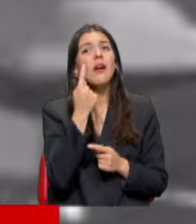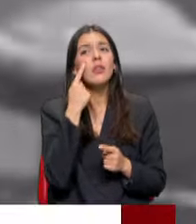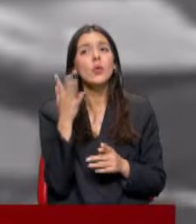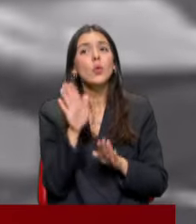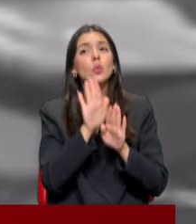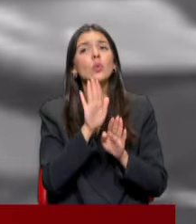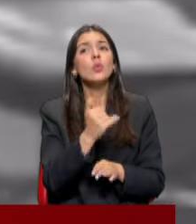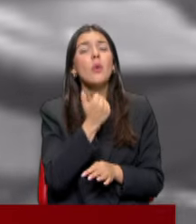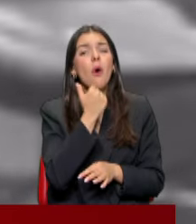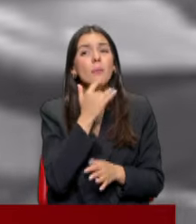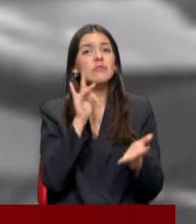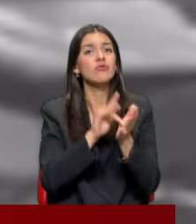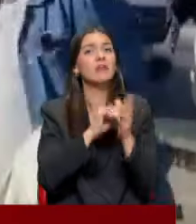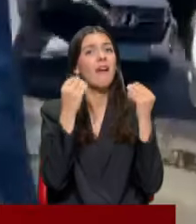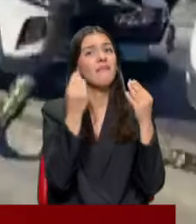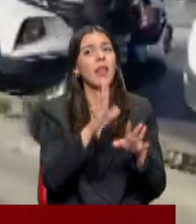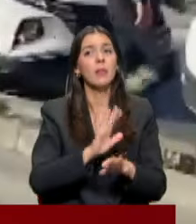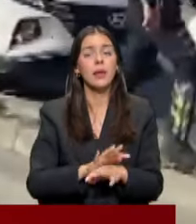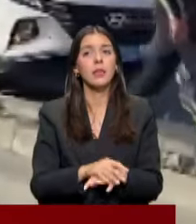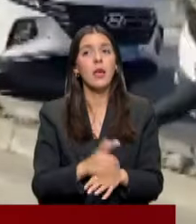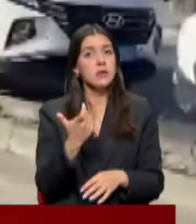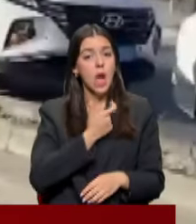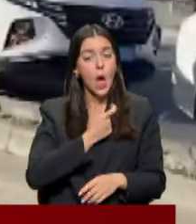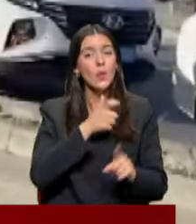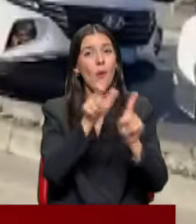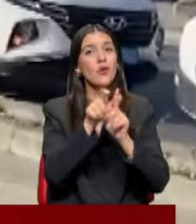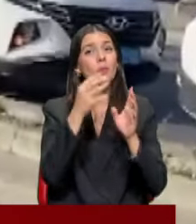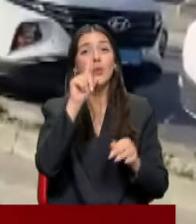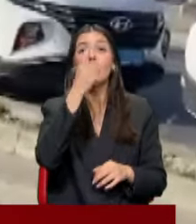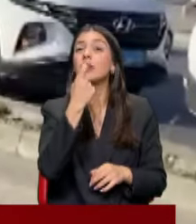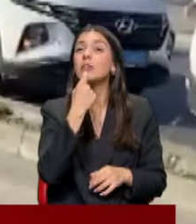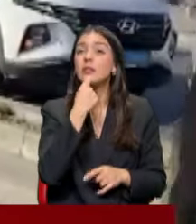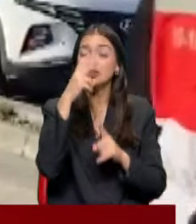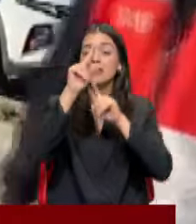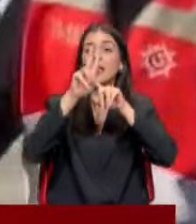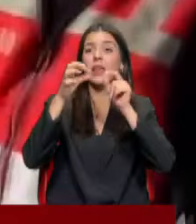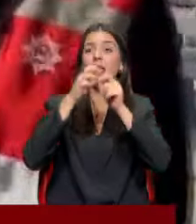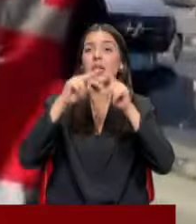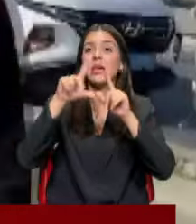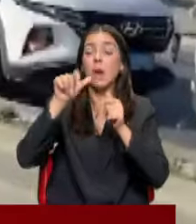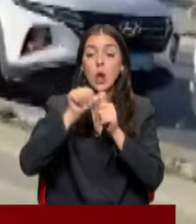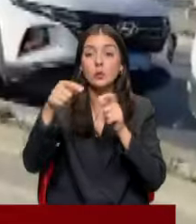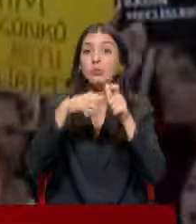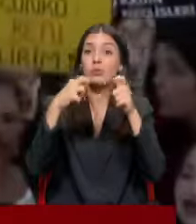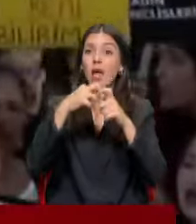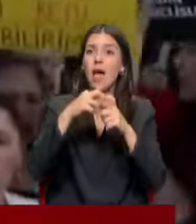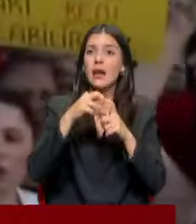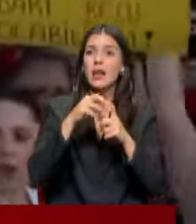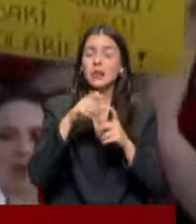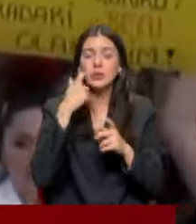rağmen durdurulamadı, cezalandırılmadı. Yasaların koruyamadığı 19 yaşındaki İkbal Uzuner vahşice